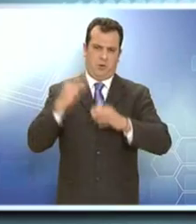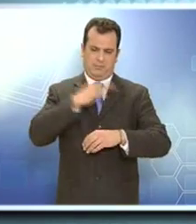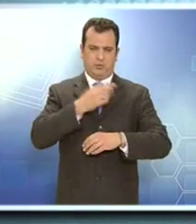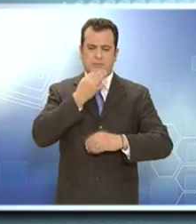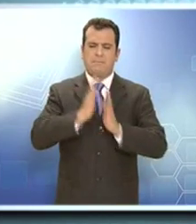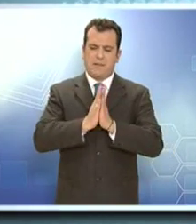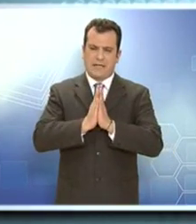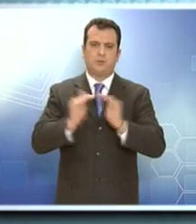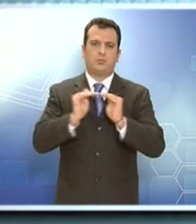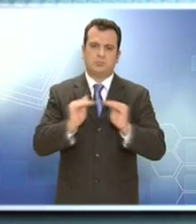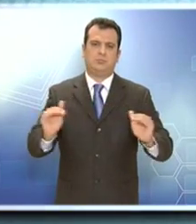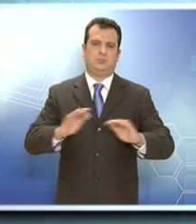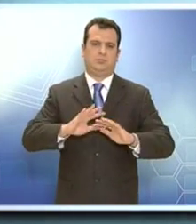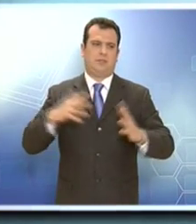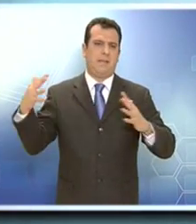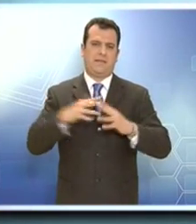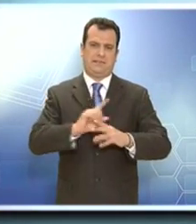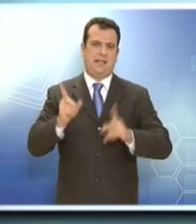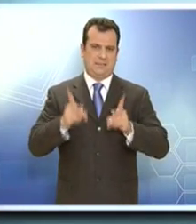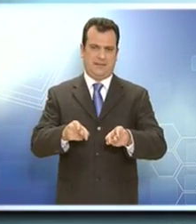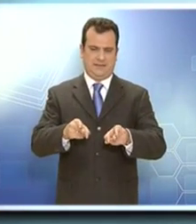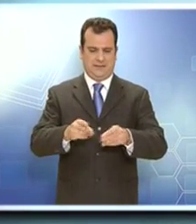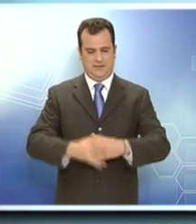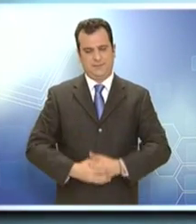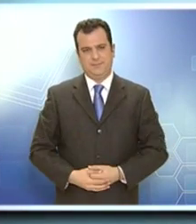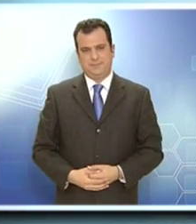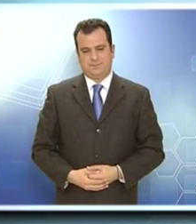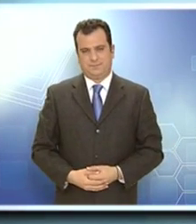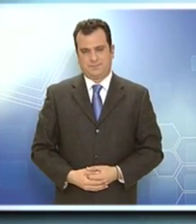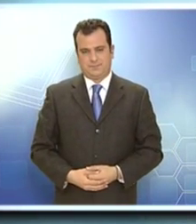άμεσο τερματισμό των επιθέσεων.